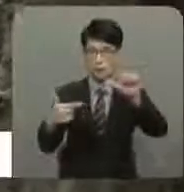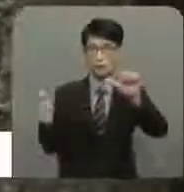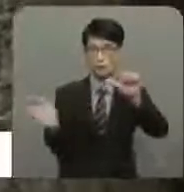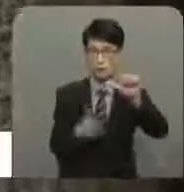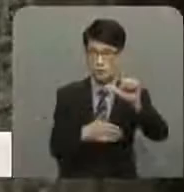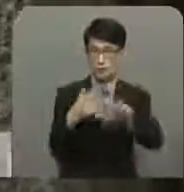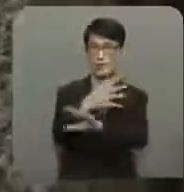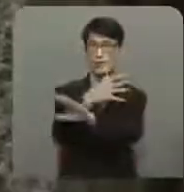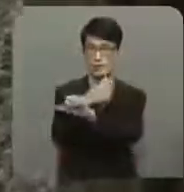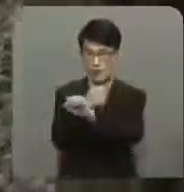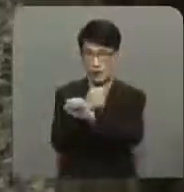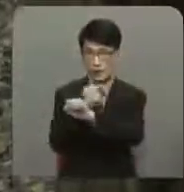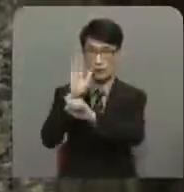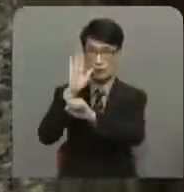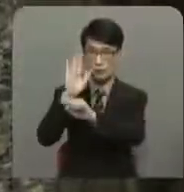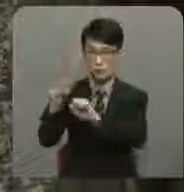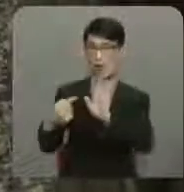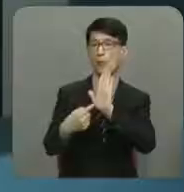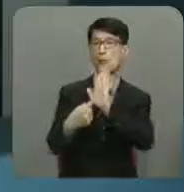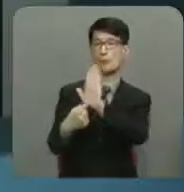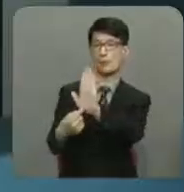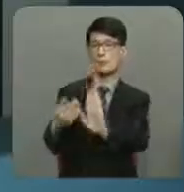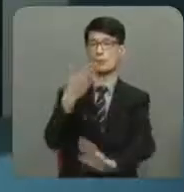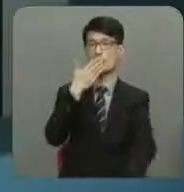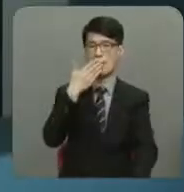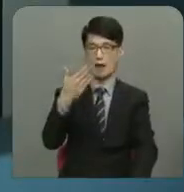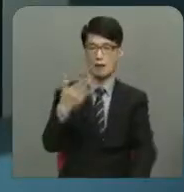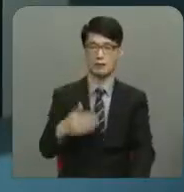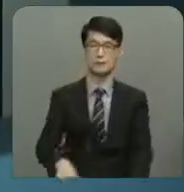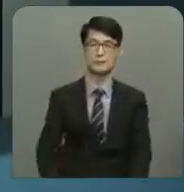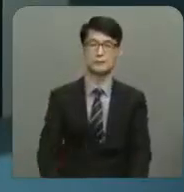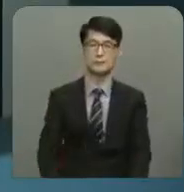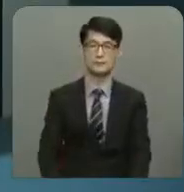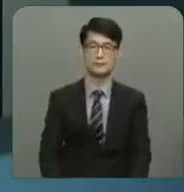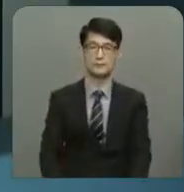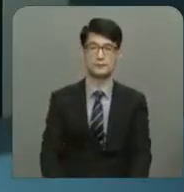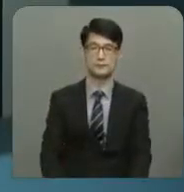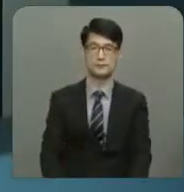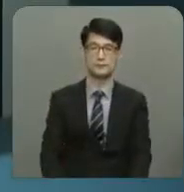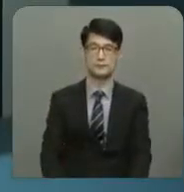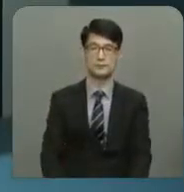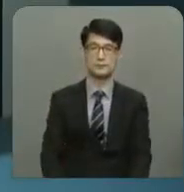예약을 통해 일반에 공개될 예정입니다. KBS 뉴스 박상영입니다.